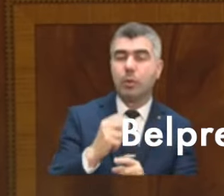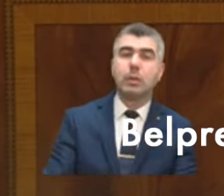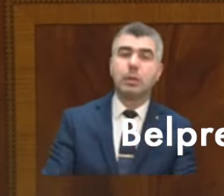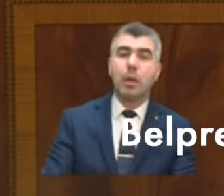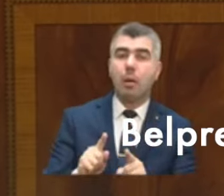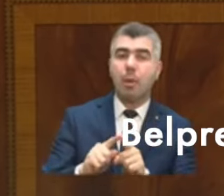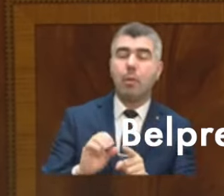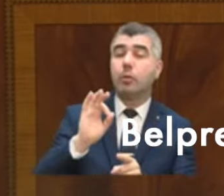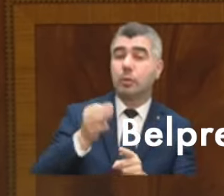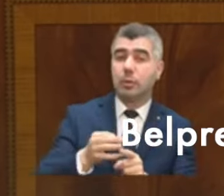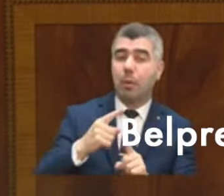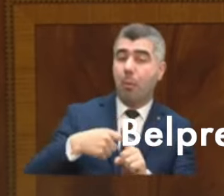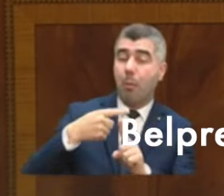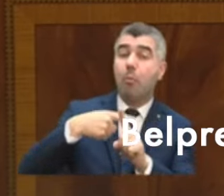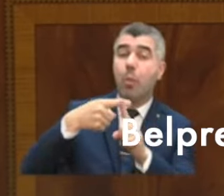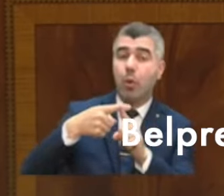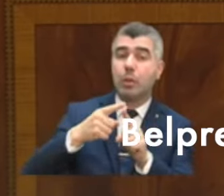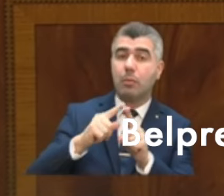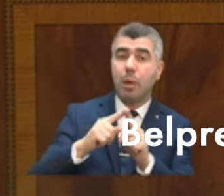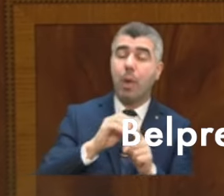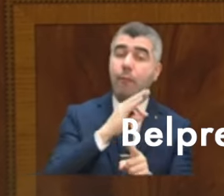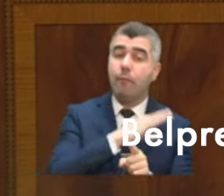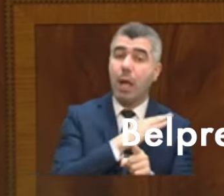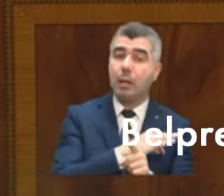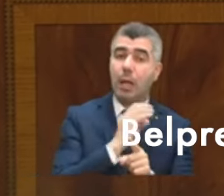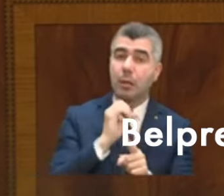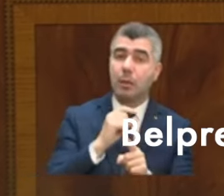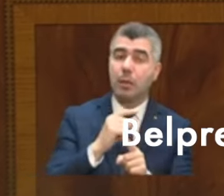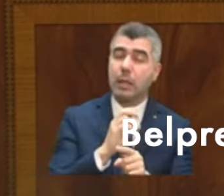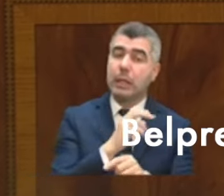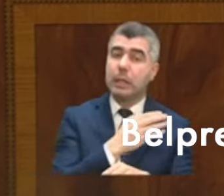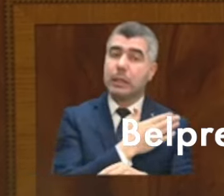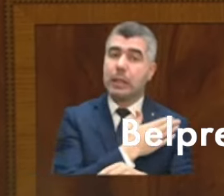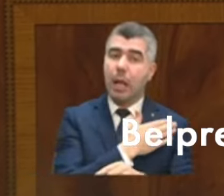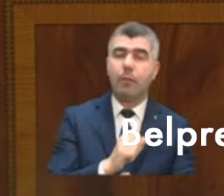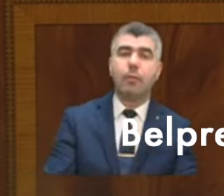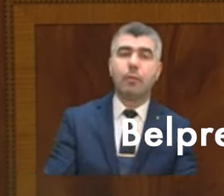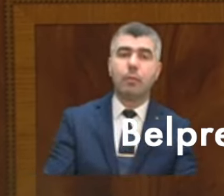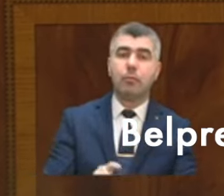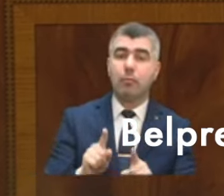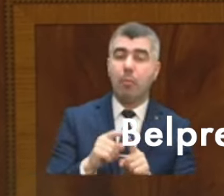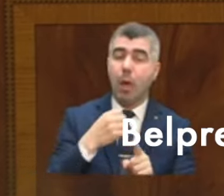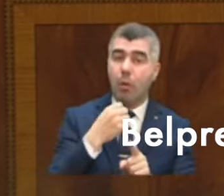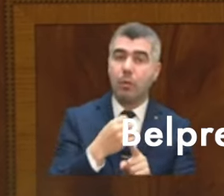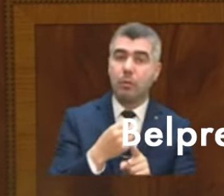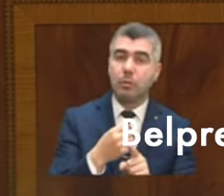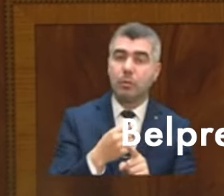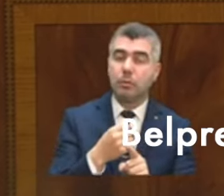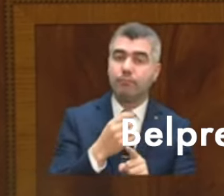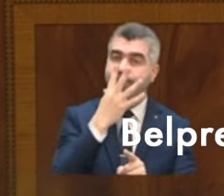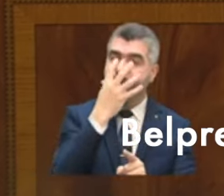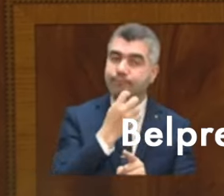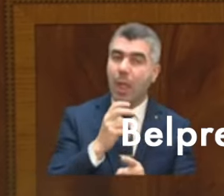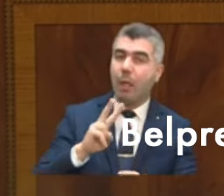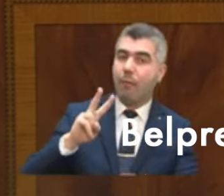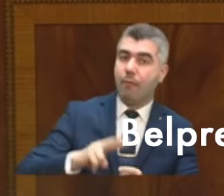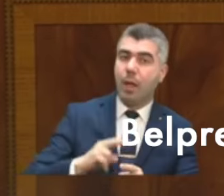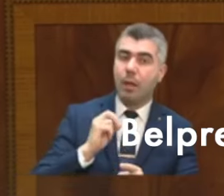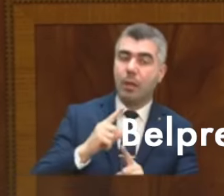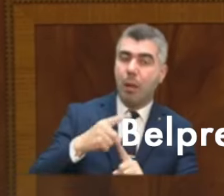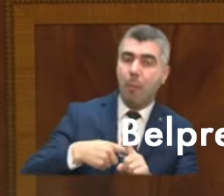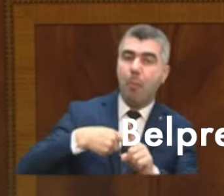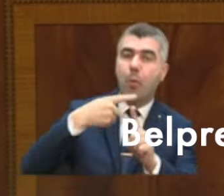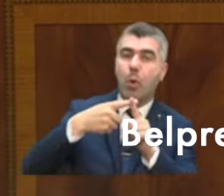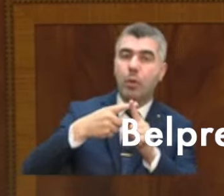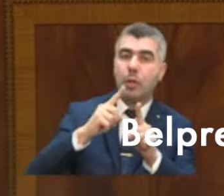الارتفاع المتسارع لمعدلات المديونيه وسجلنا بقل بقلق كبير ارتفاع حجم